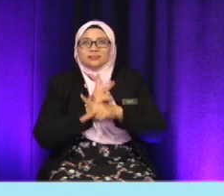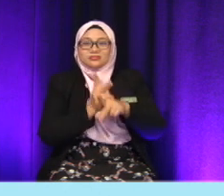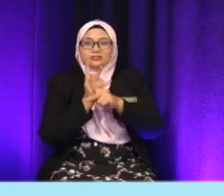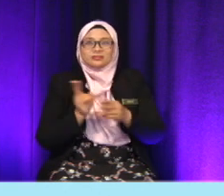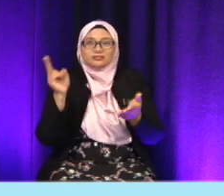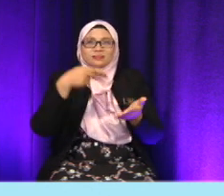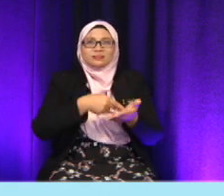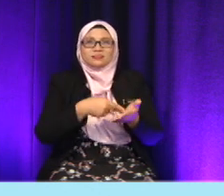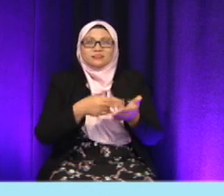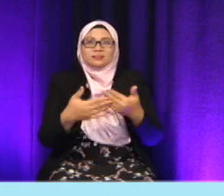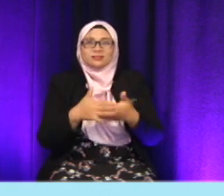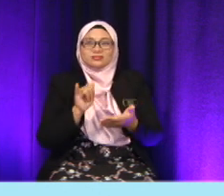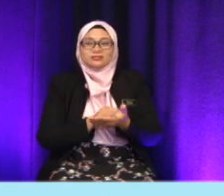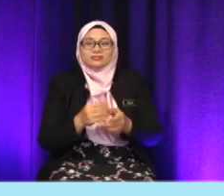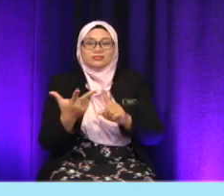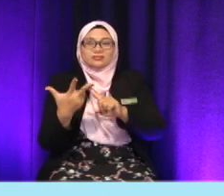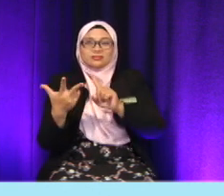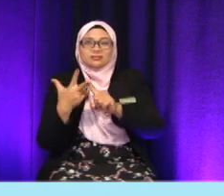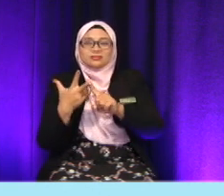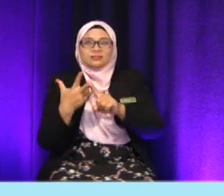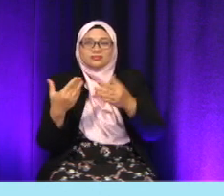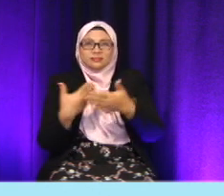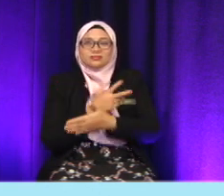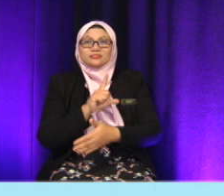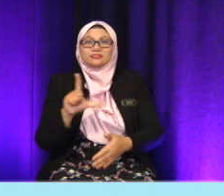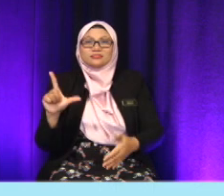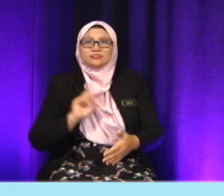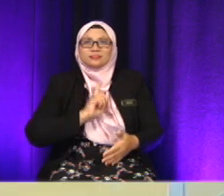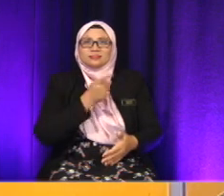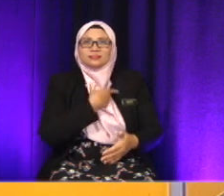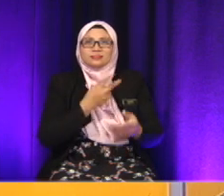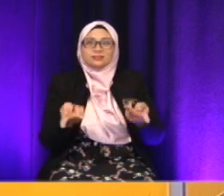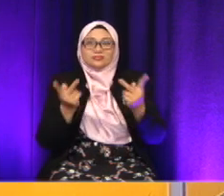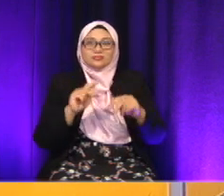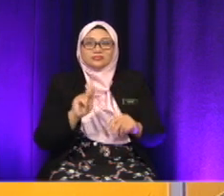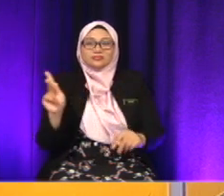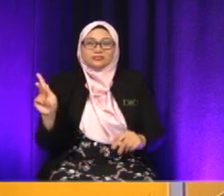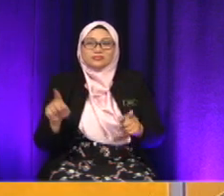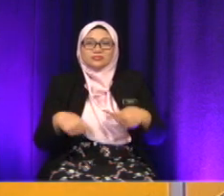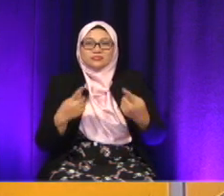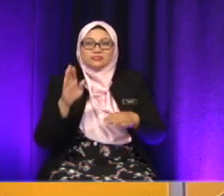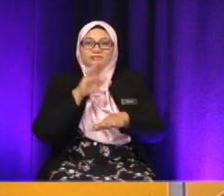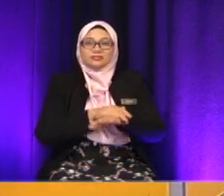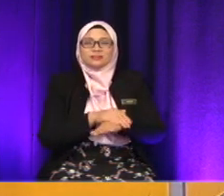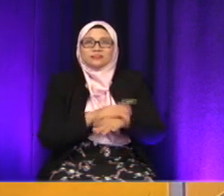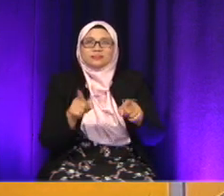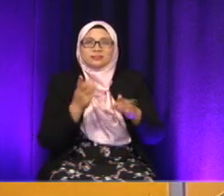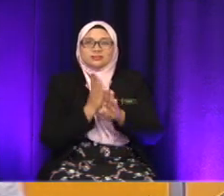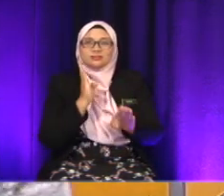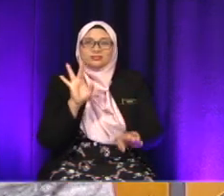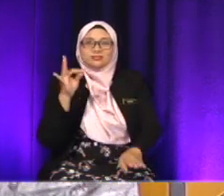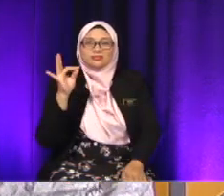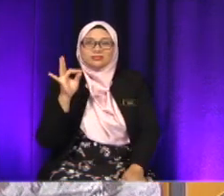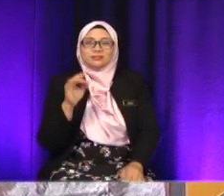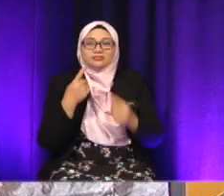kemudian yang ketiga barulah kita pulang kan dekat sini oke dekat baris yang ke-18 so